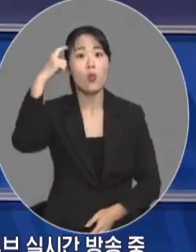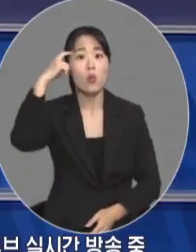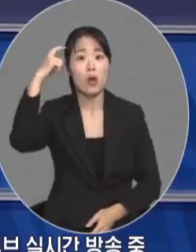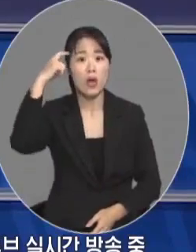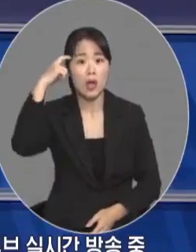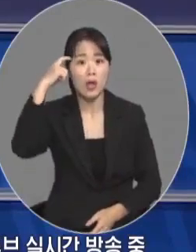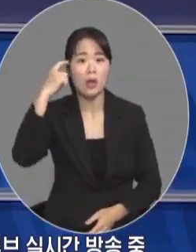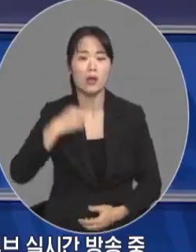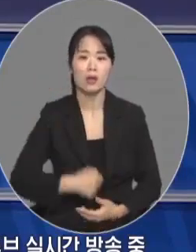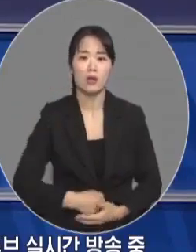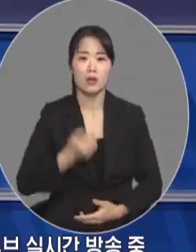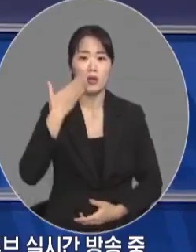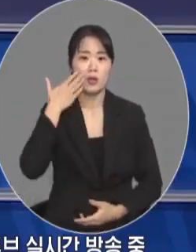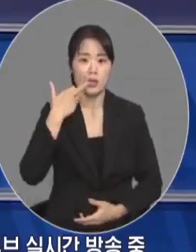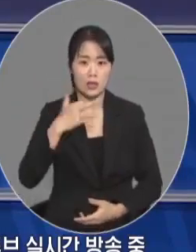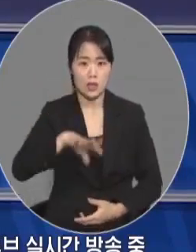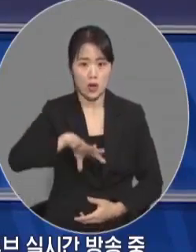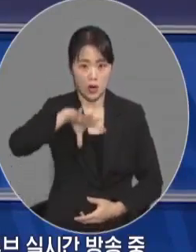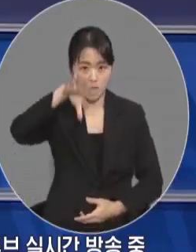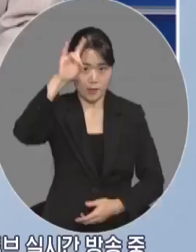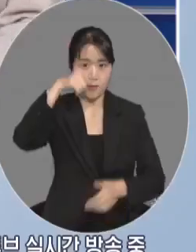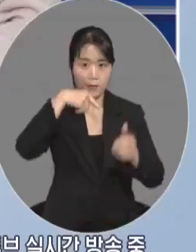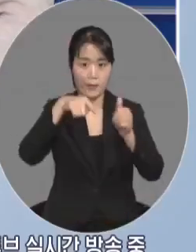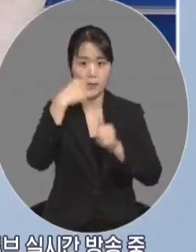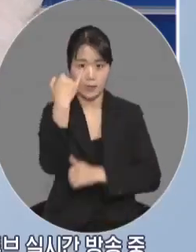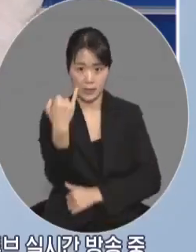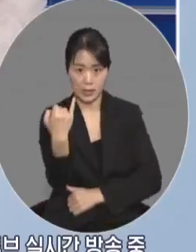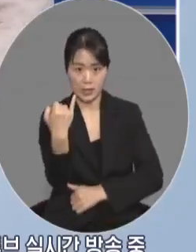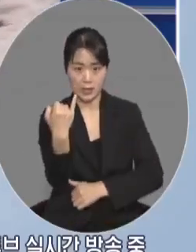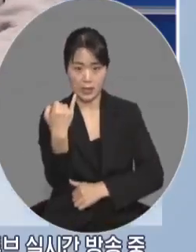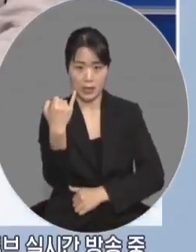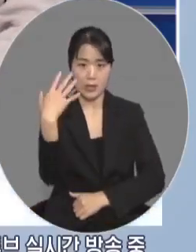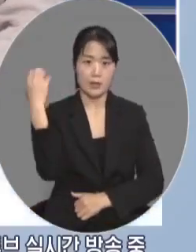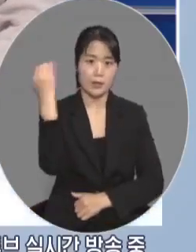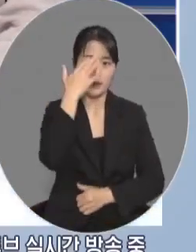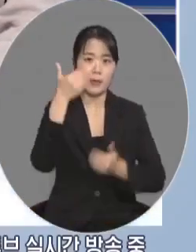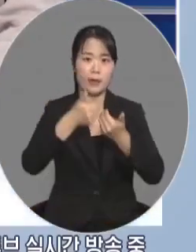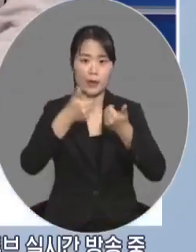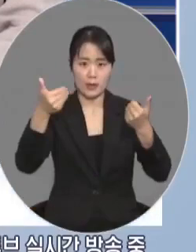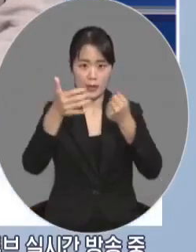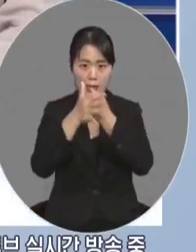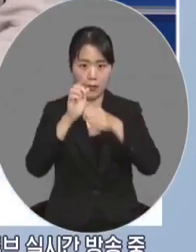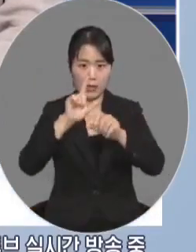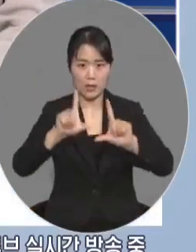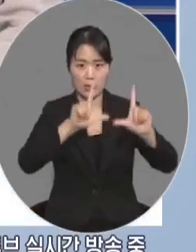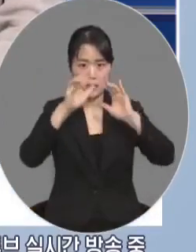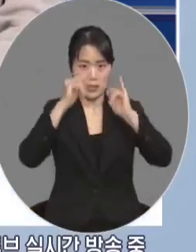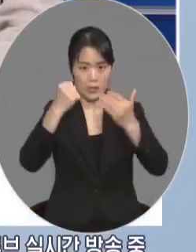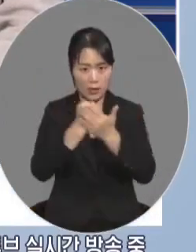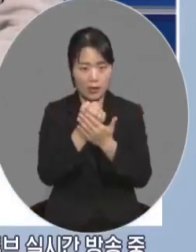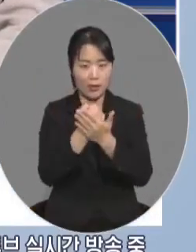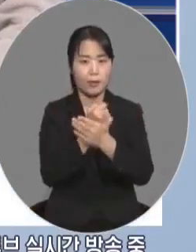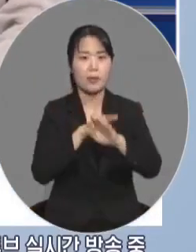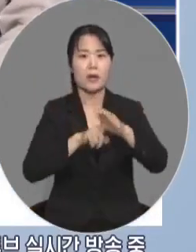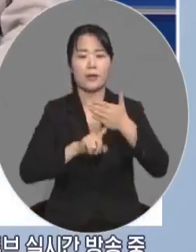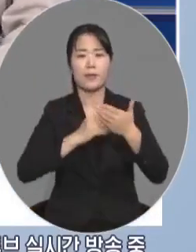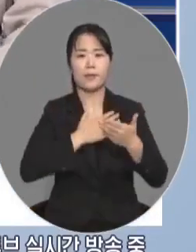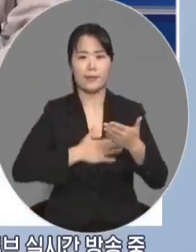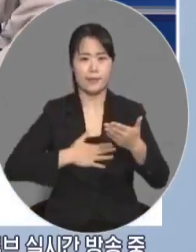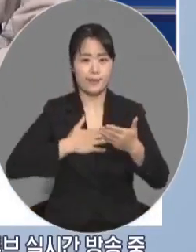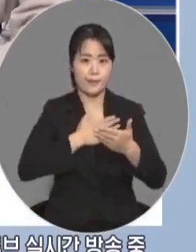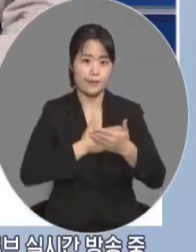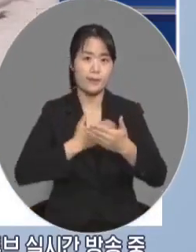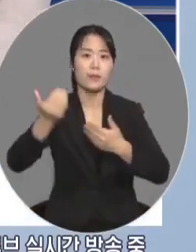벌어졌던 데에는 울산의 첫 진보 여성 교육감이 갑작스럽게 별세한 데 대해서 시민들이 느꼈던 안타까운 감정이 좀